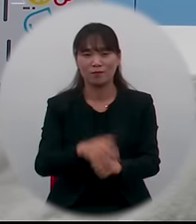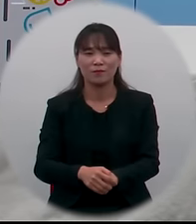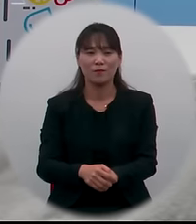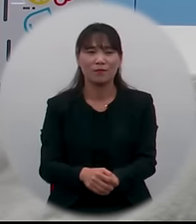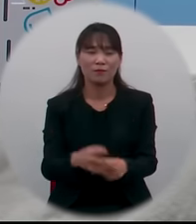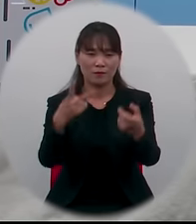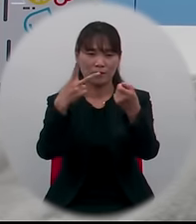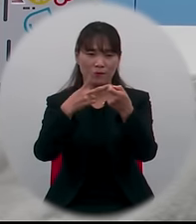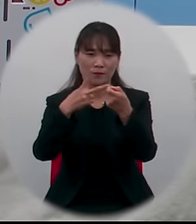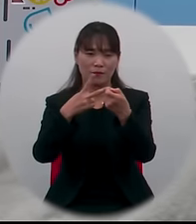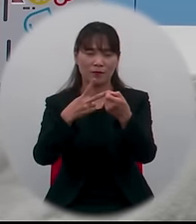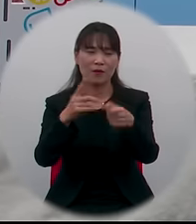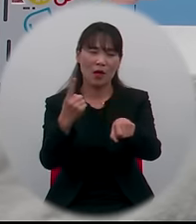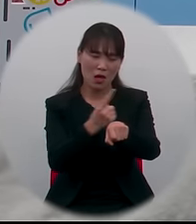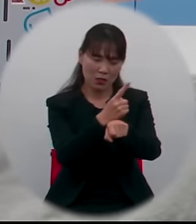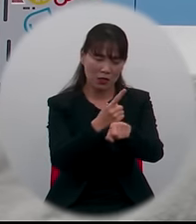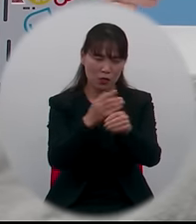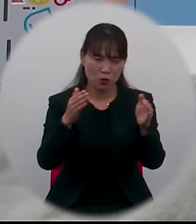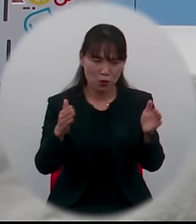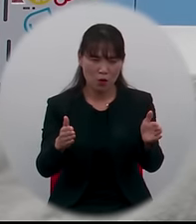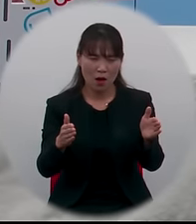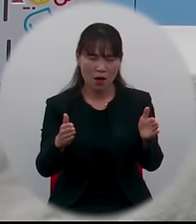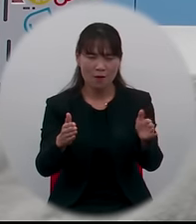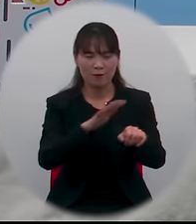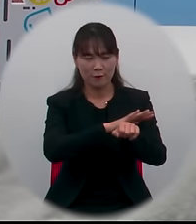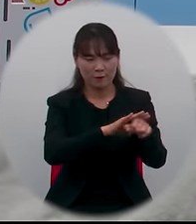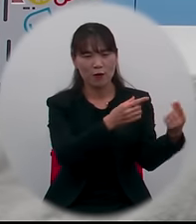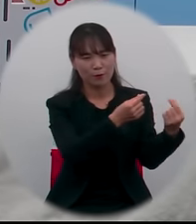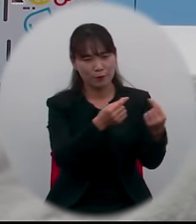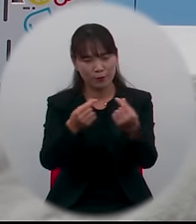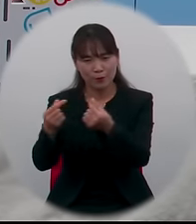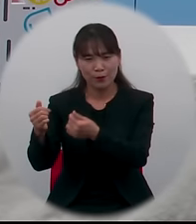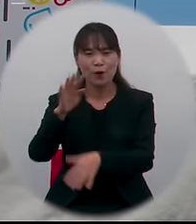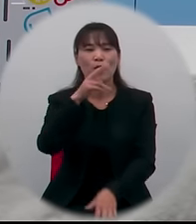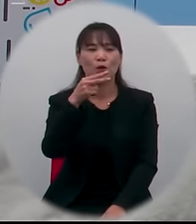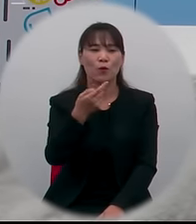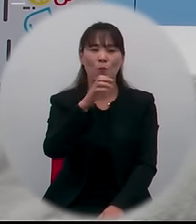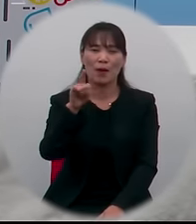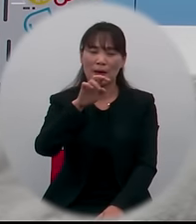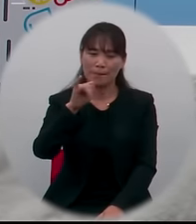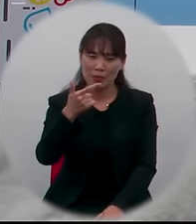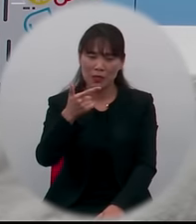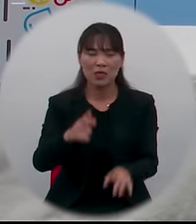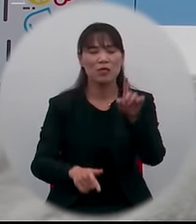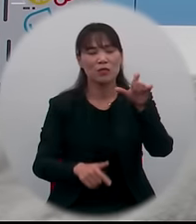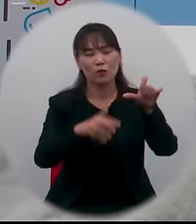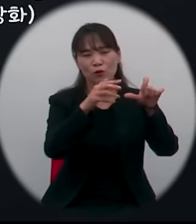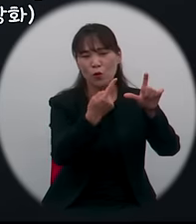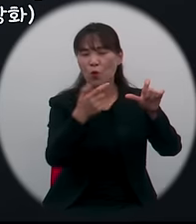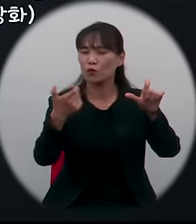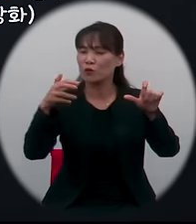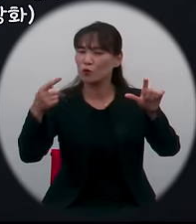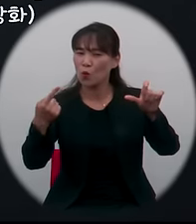있습니다 한시간 동안 고르게 분출되어 될 기존의 도파민이 이제 짧아진 15초에서 60초 사이 영상에서